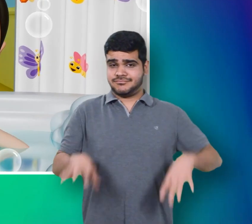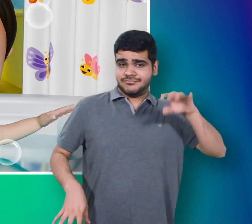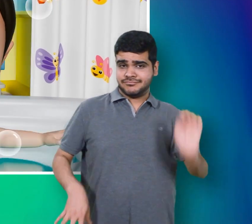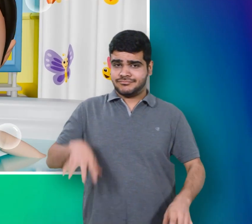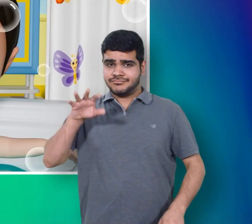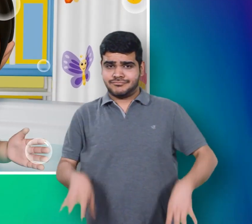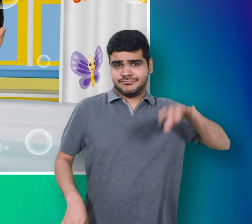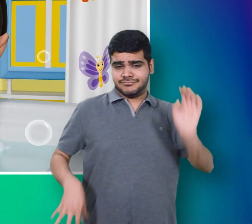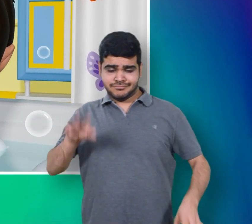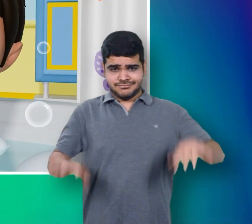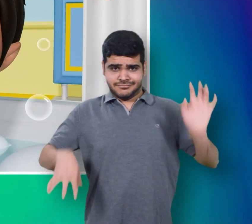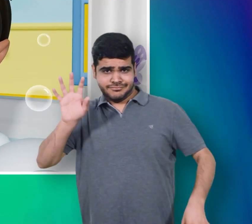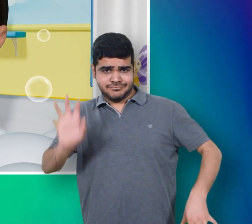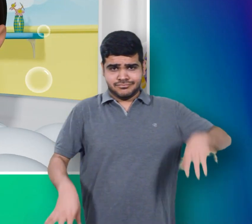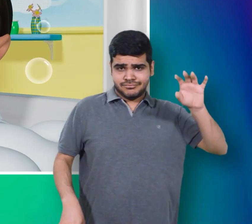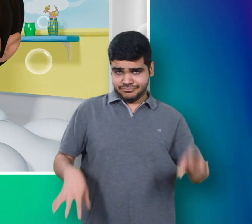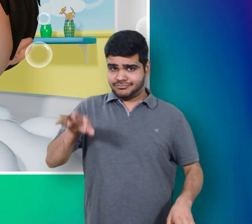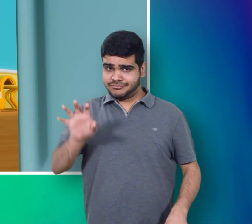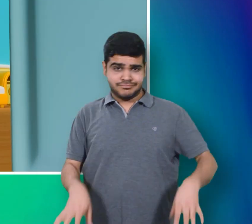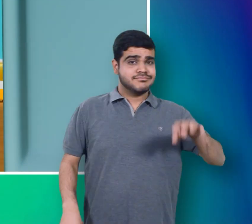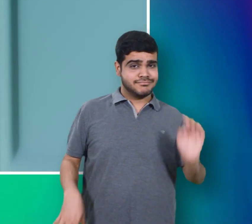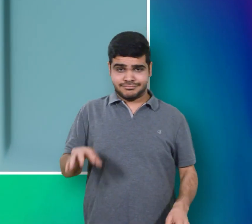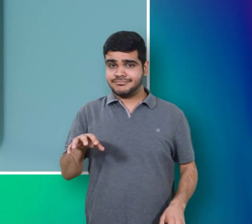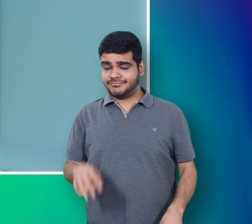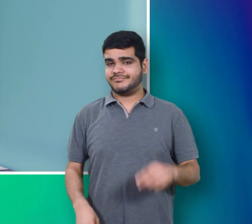छपाक छई छपाक छई।